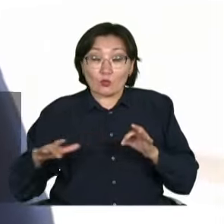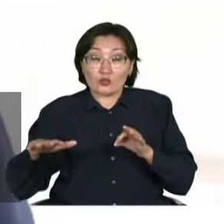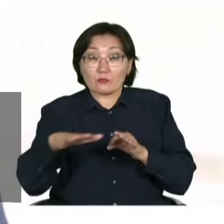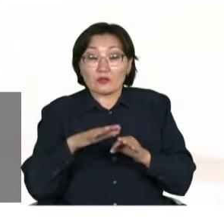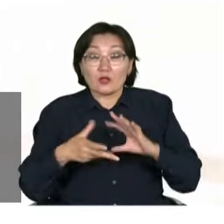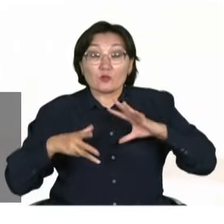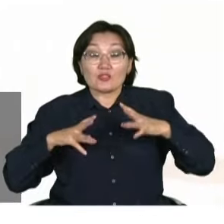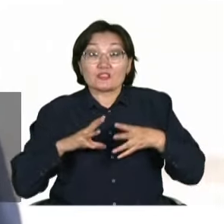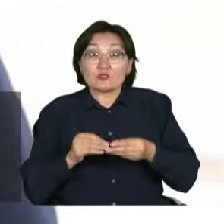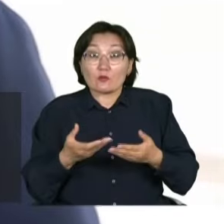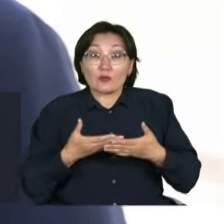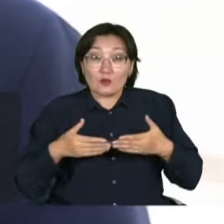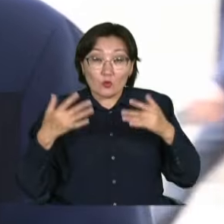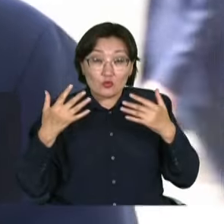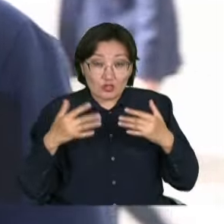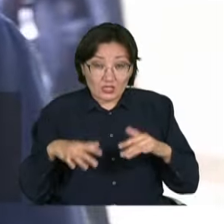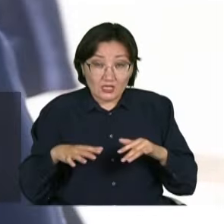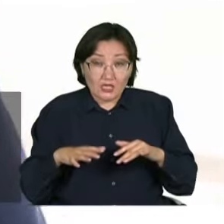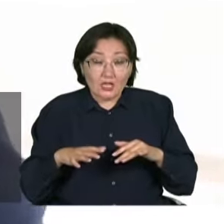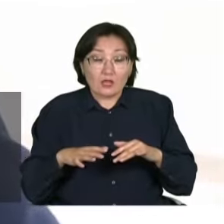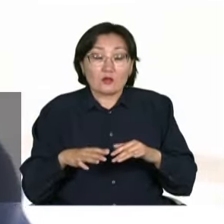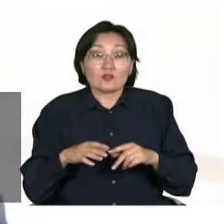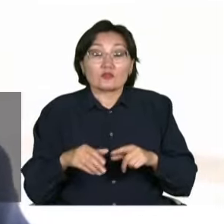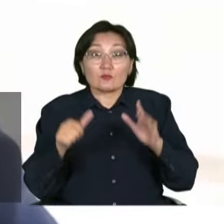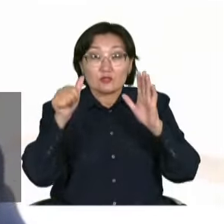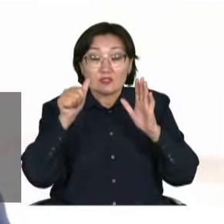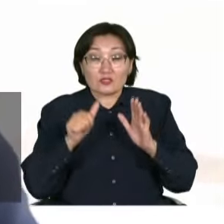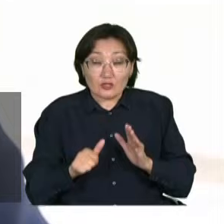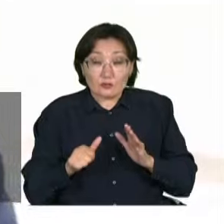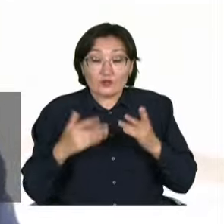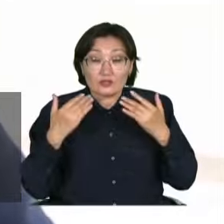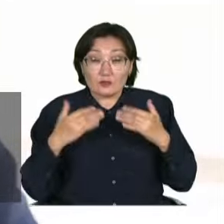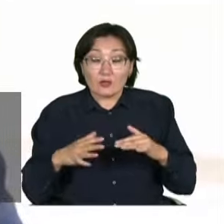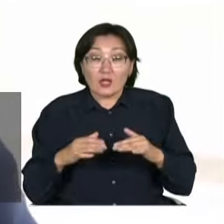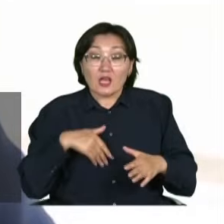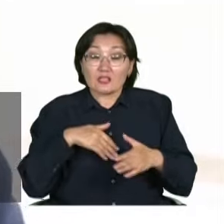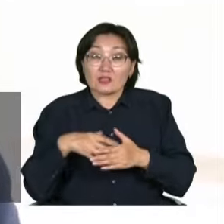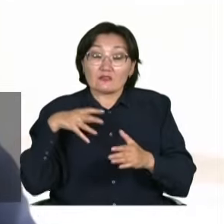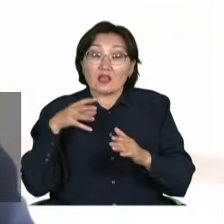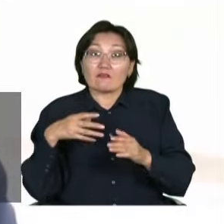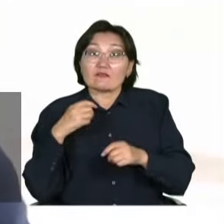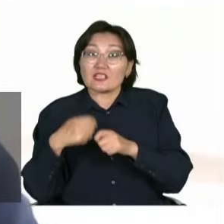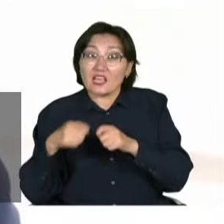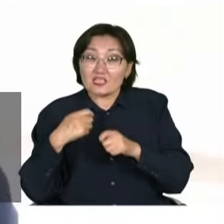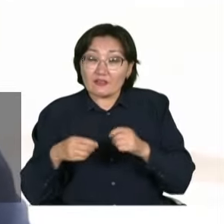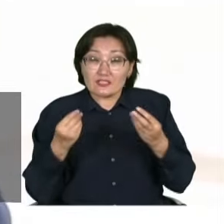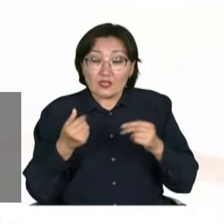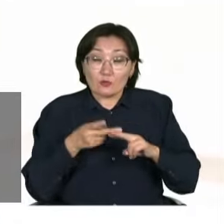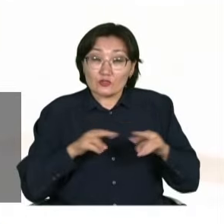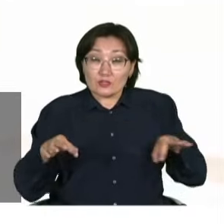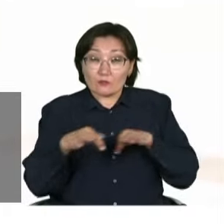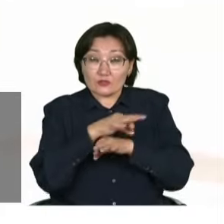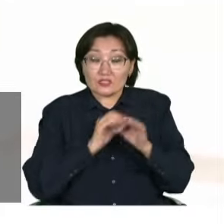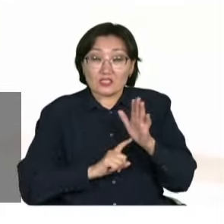Одним словом, мы уже с полугодия начинаем активно уже вкладывать деньги. И эти проекты